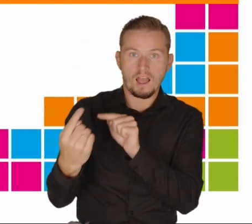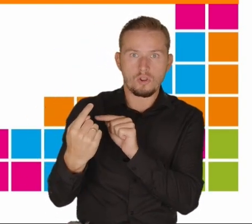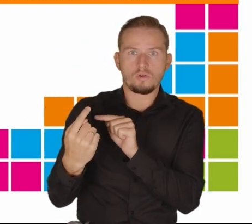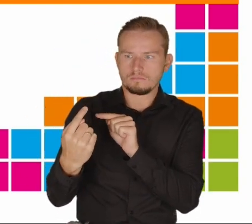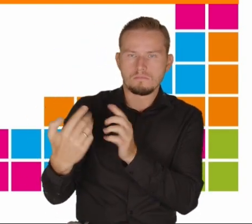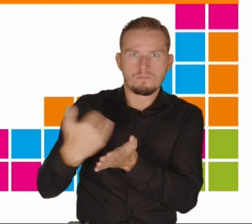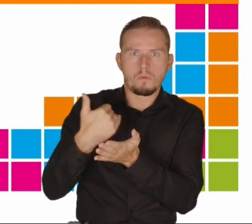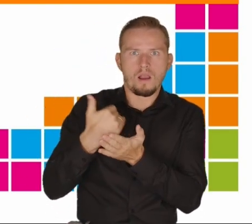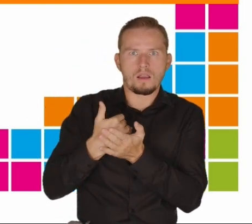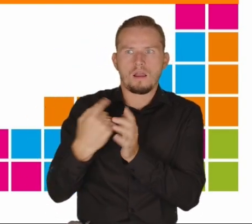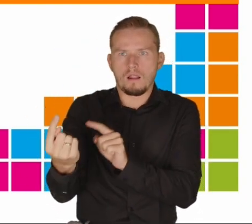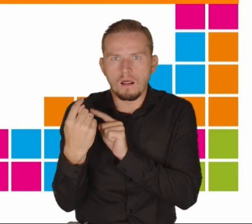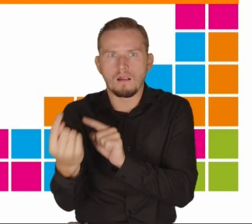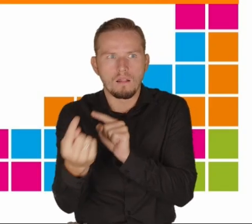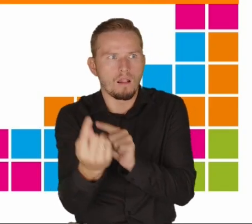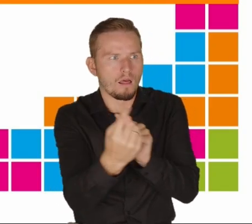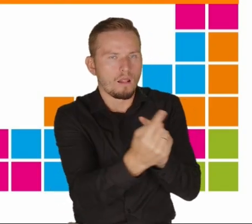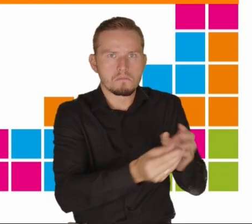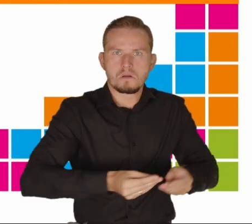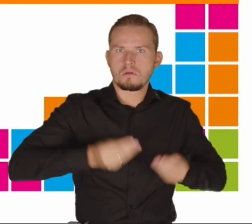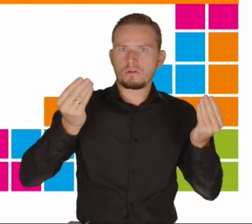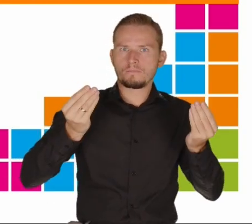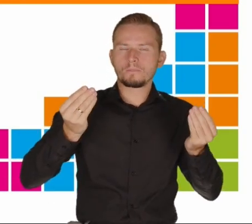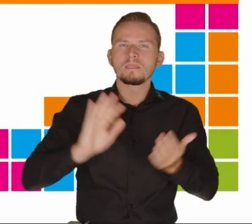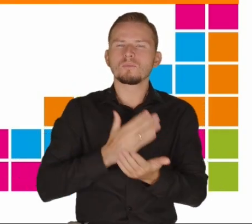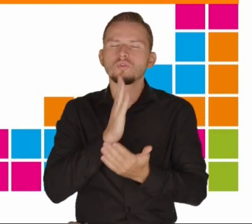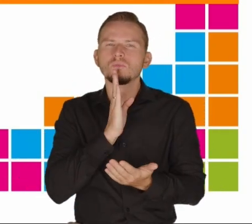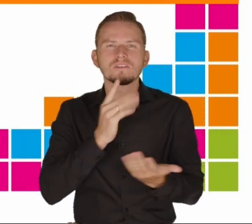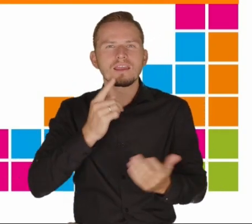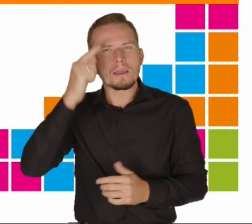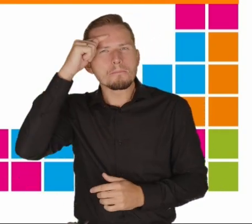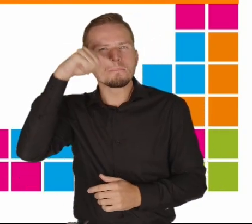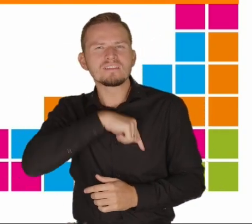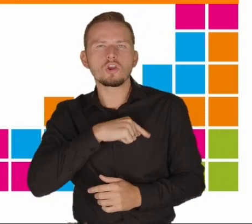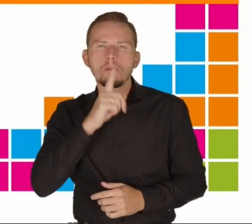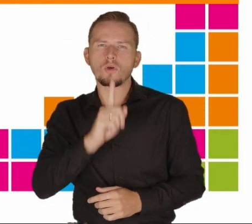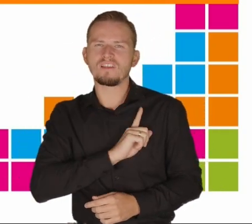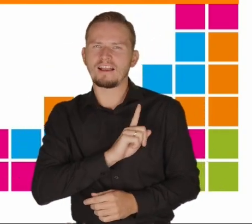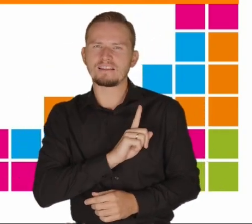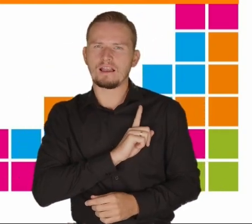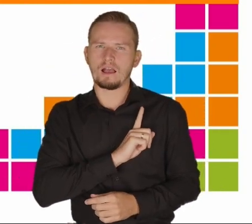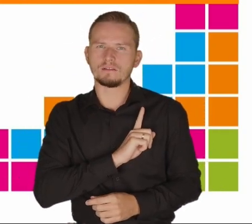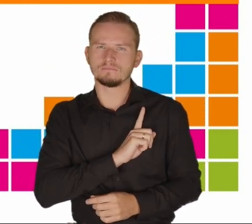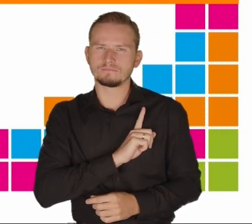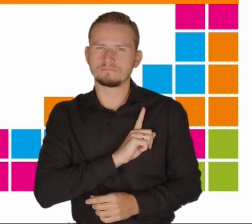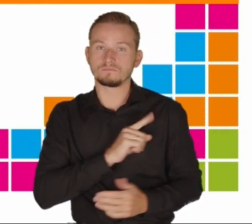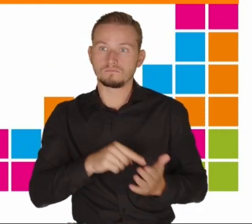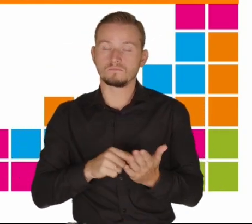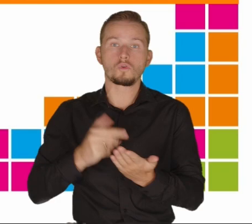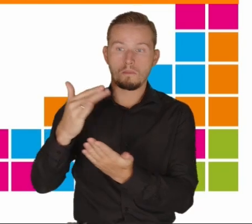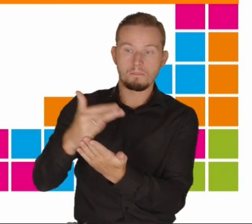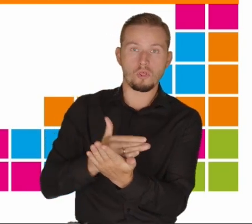w gruncie rzeczy, jeśli byśmy pomyśleli o psychoprofilaktyce w taki sposób, to takie programy powinny być